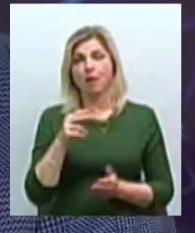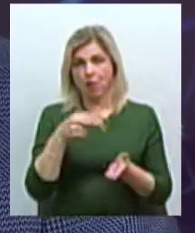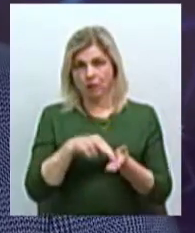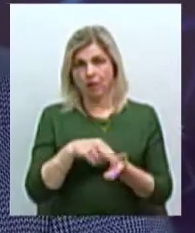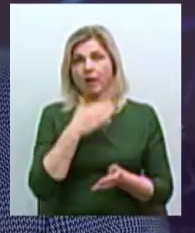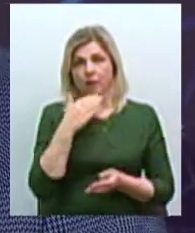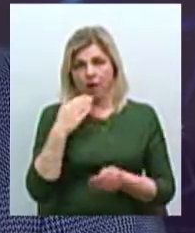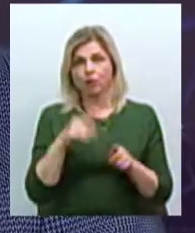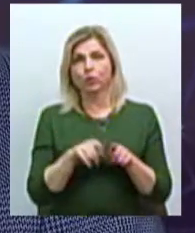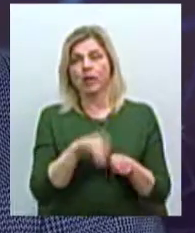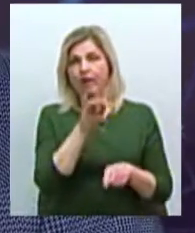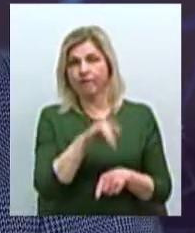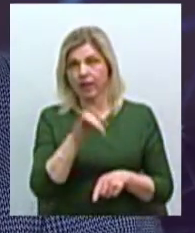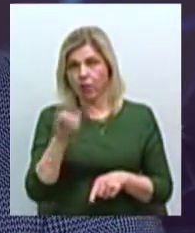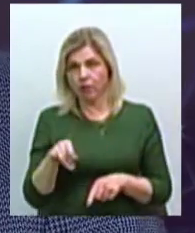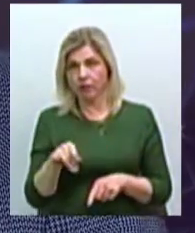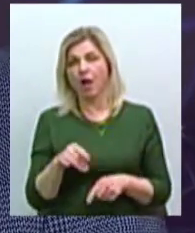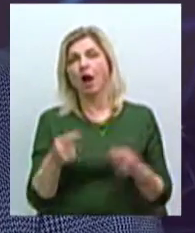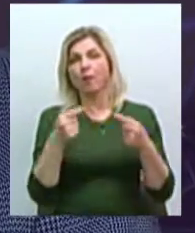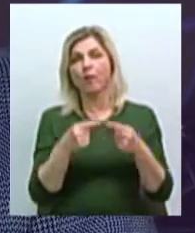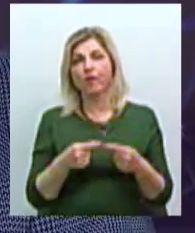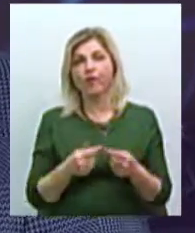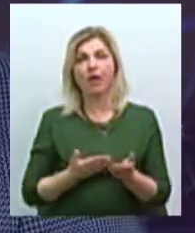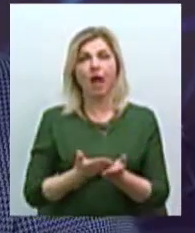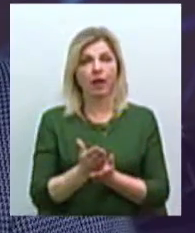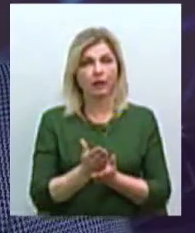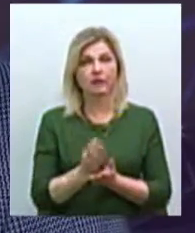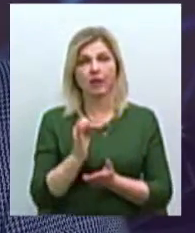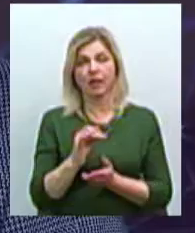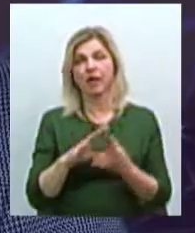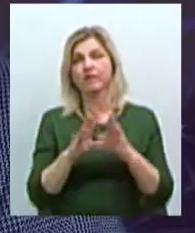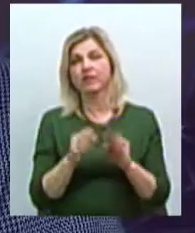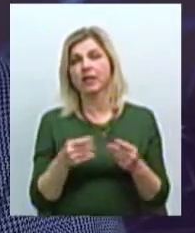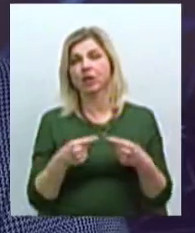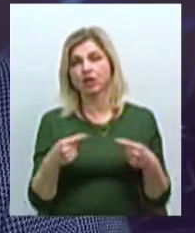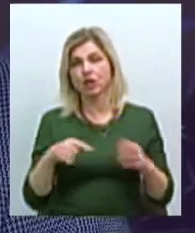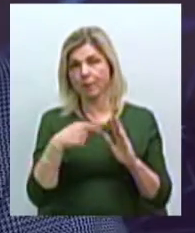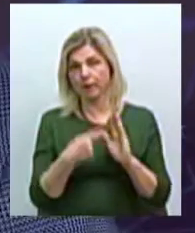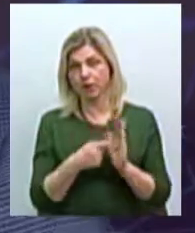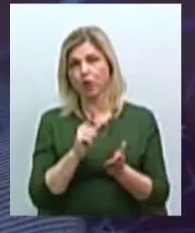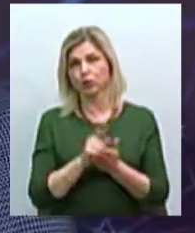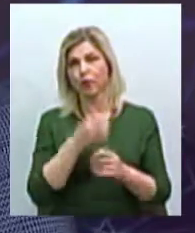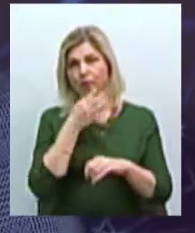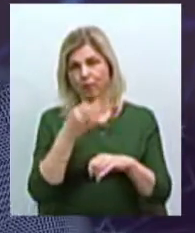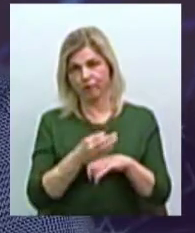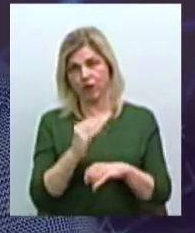але відповідно до за якість та за всі інші питання повинен відповідати департамент